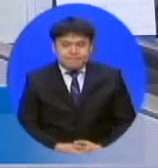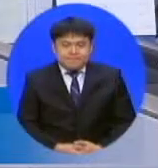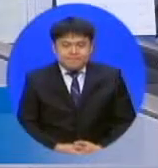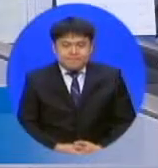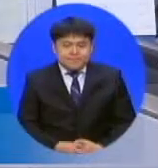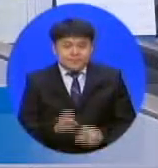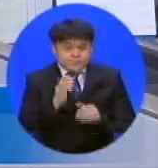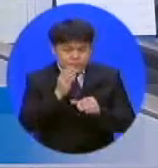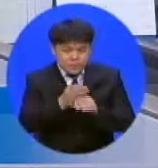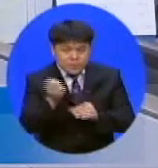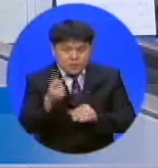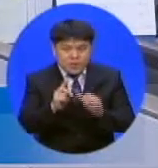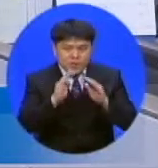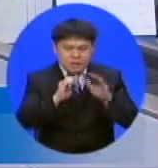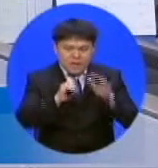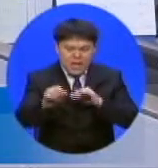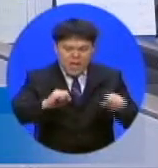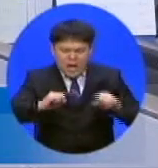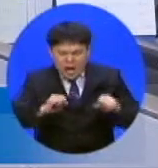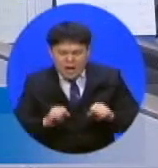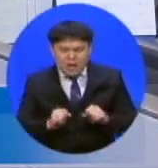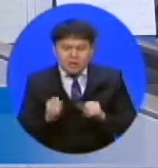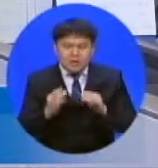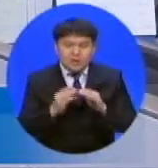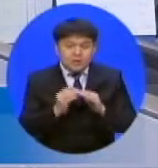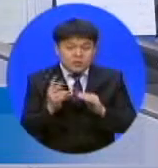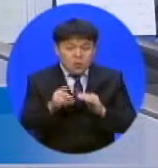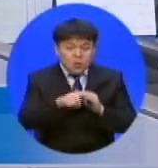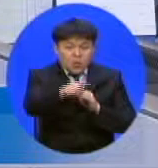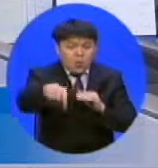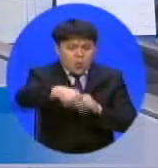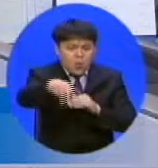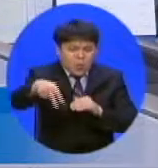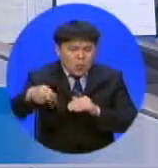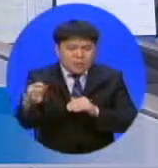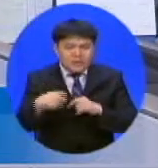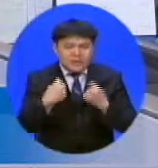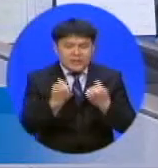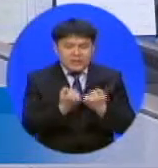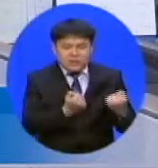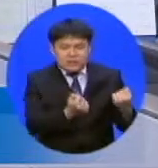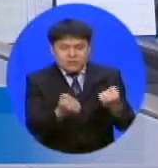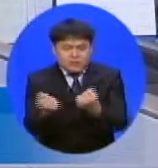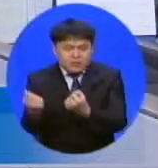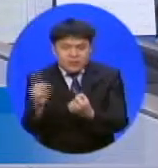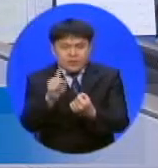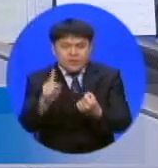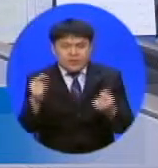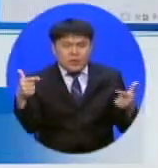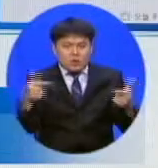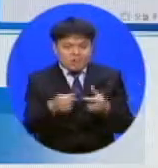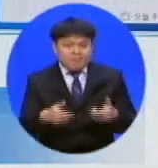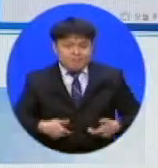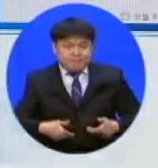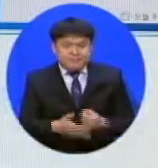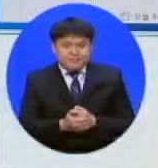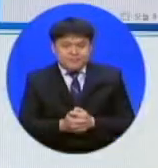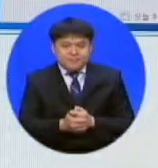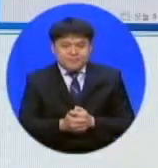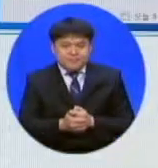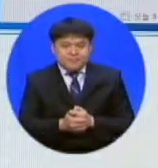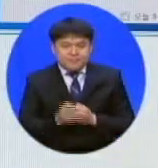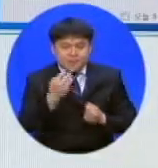심한 야외 운동과 실외 활동 그리고 개인 자동차 운행을 하지 말아주세요.